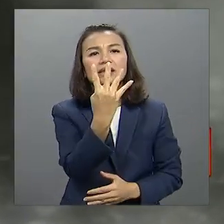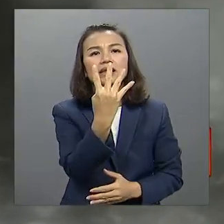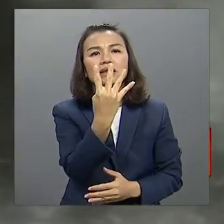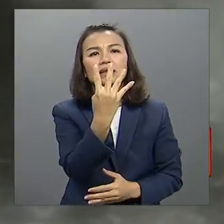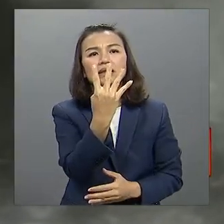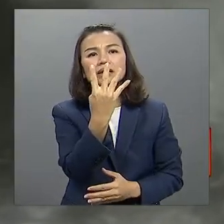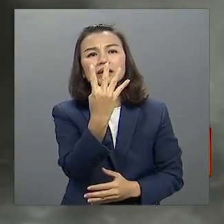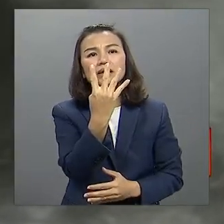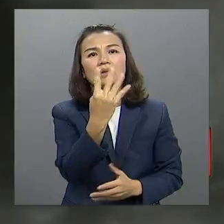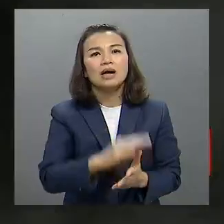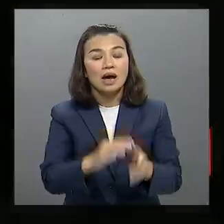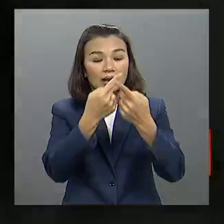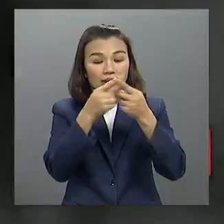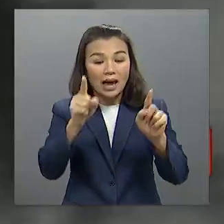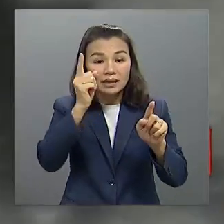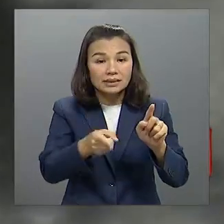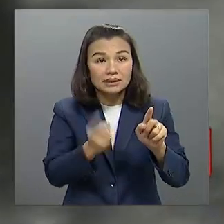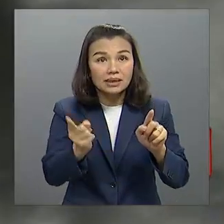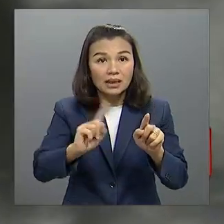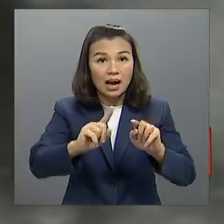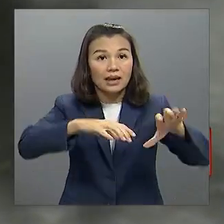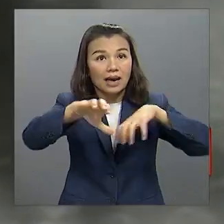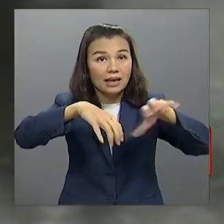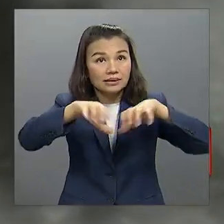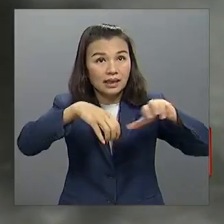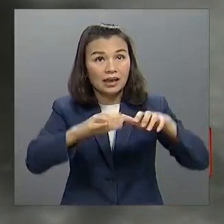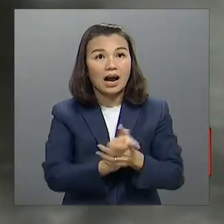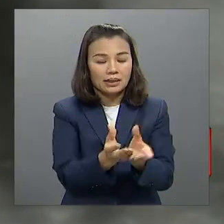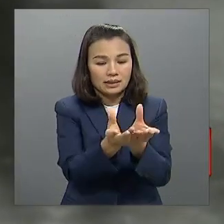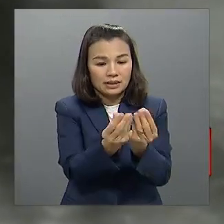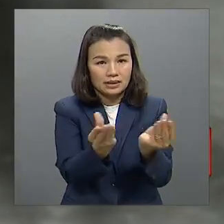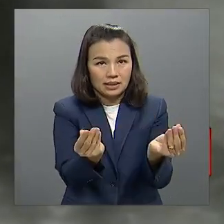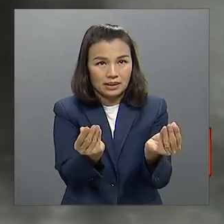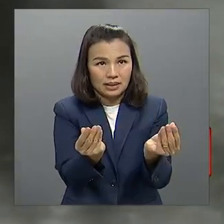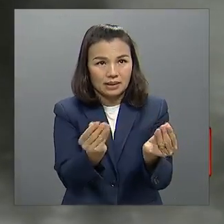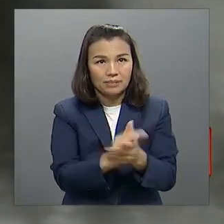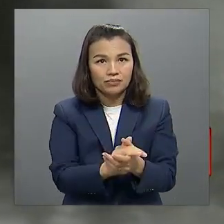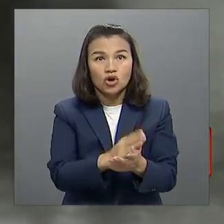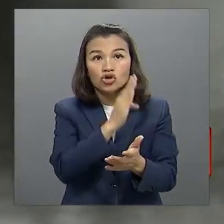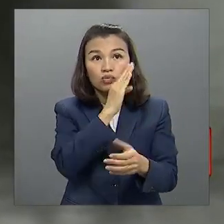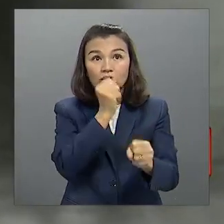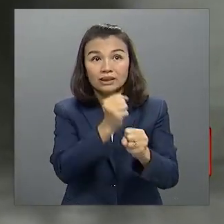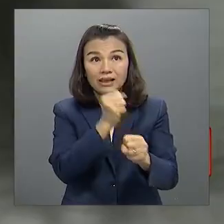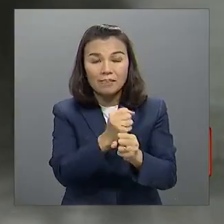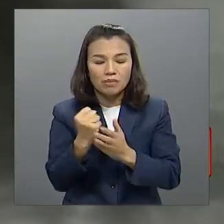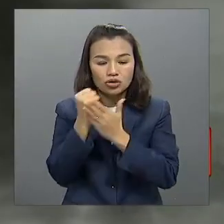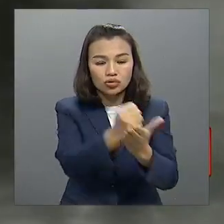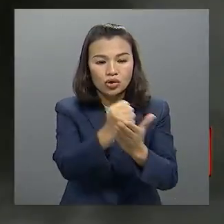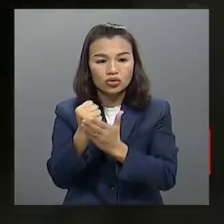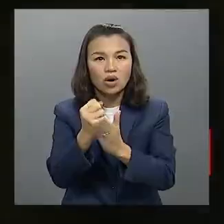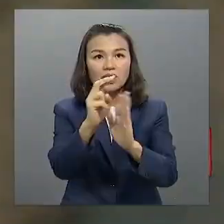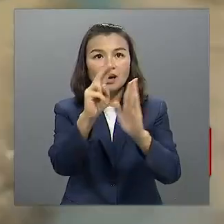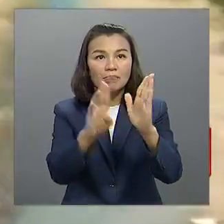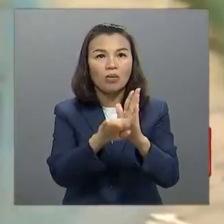ทีนี้มาดูเรื่องของการทำที่ดินถ้าจะให้ทั้งหมดเกื้อกูลกันเนี่ยมันควรจะอยู่ในแปลงเดียวกัน